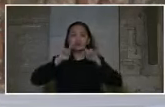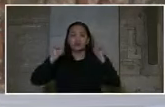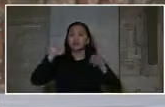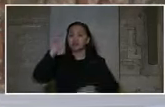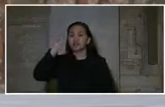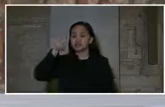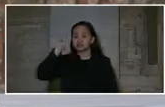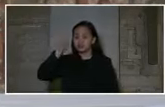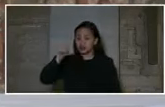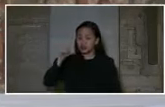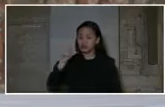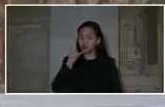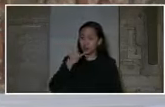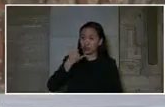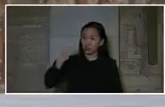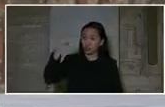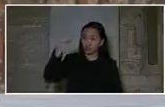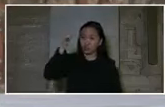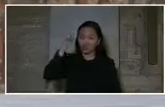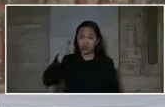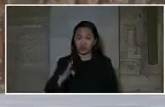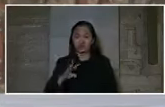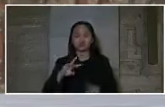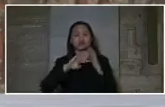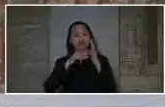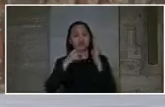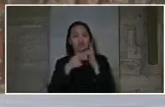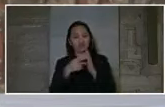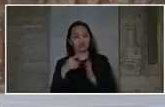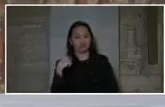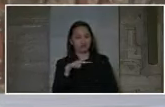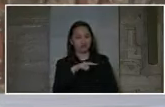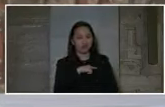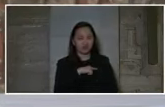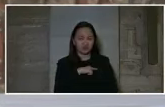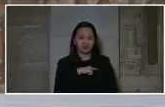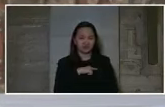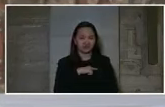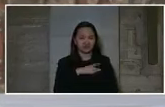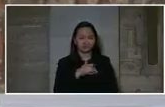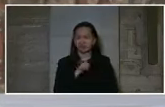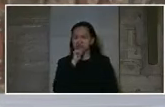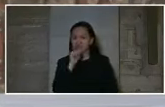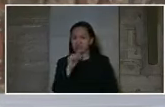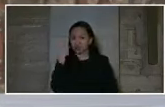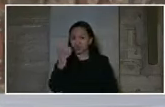yon, nangangahulugan din yon ng hindi lamang misang pag-oo.